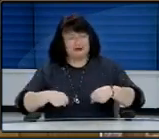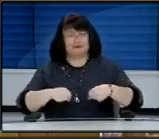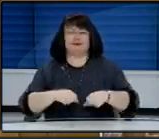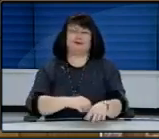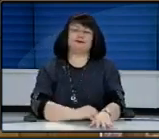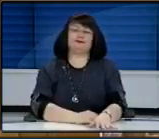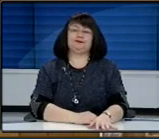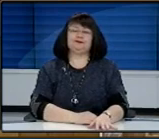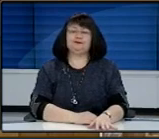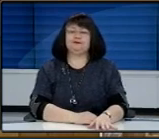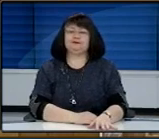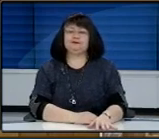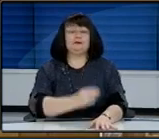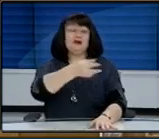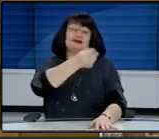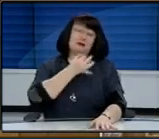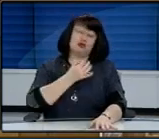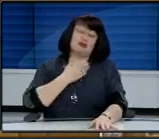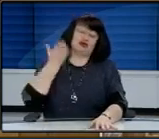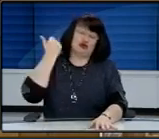ο πολιτισμός της. Μόταμό, αυτά μου είπατε.